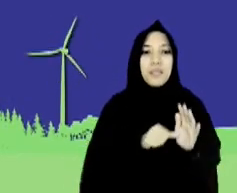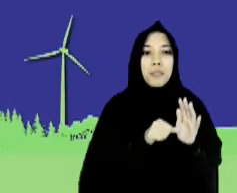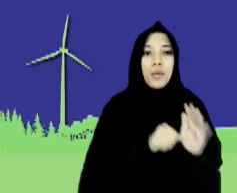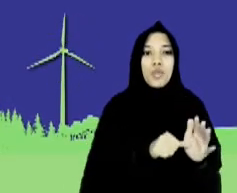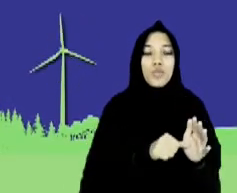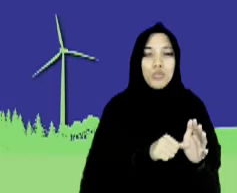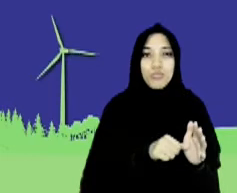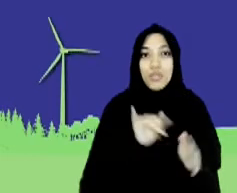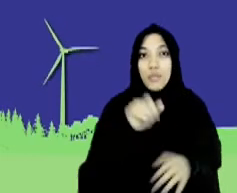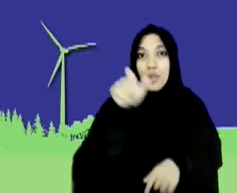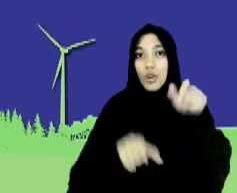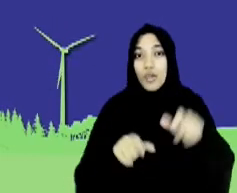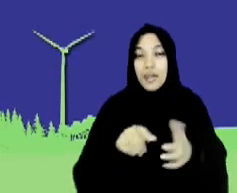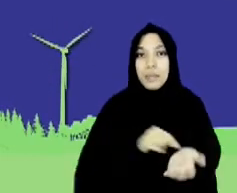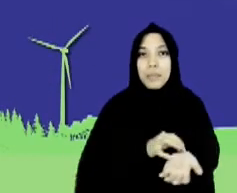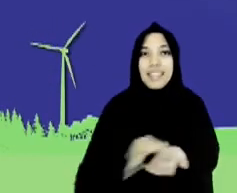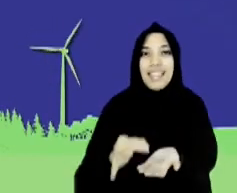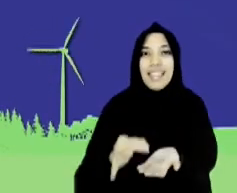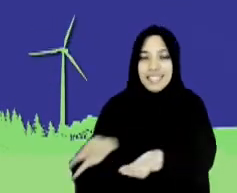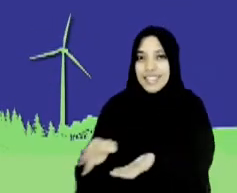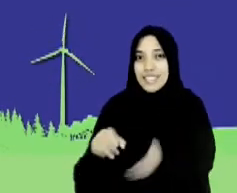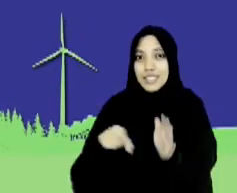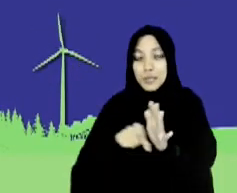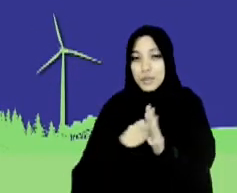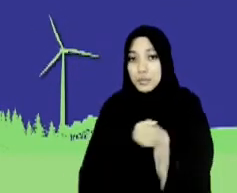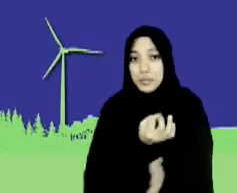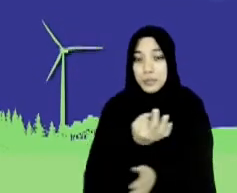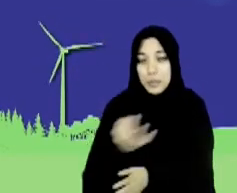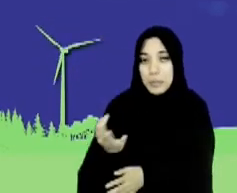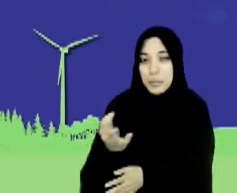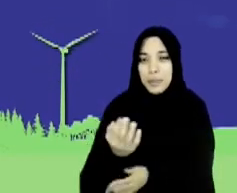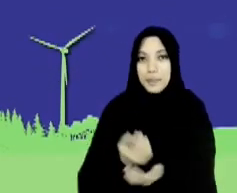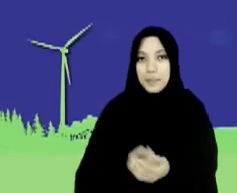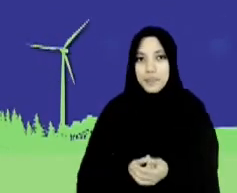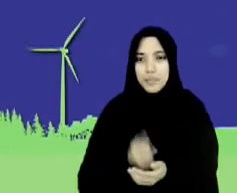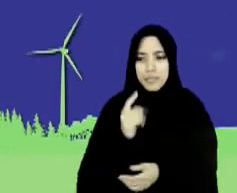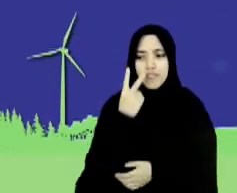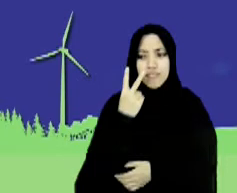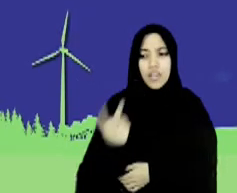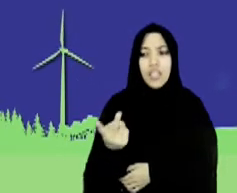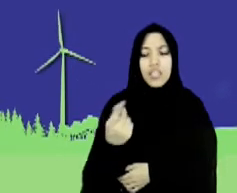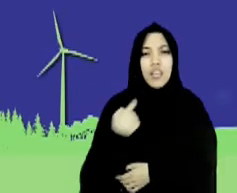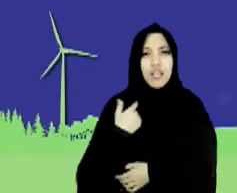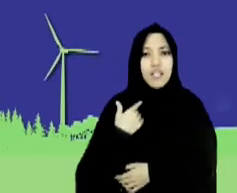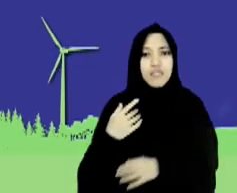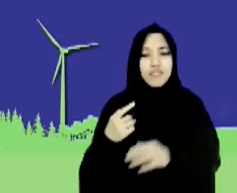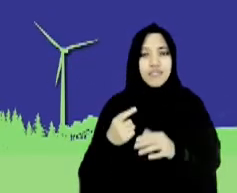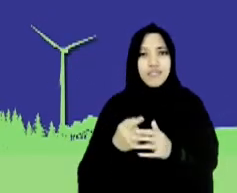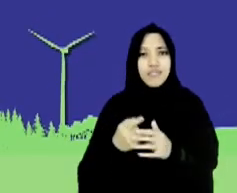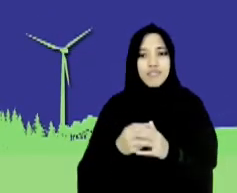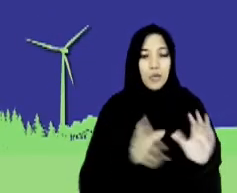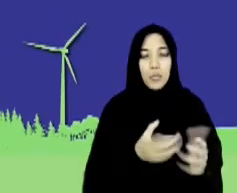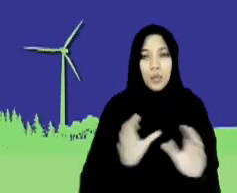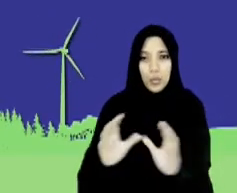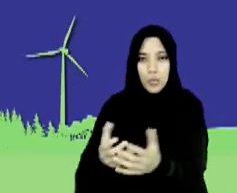petani terutama misalnya ada berapa Eh small holders ya karena kita melihat yang namanya small holders itu adalah mereka